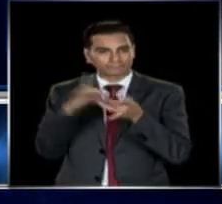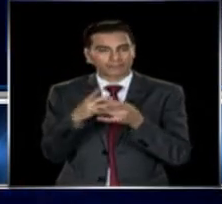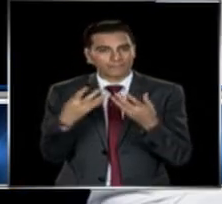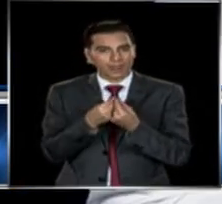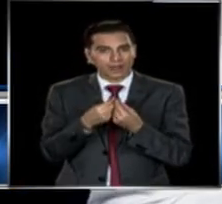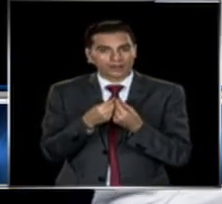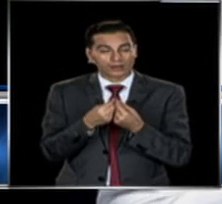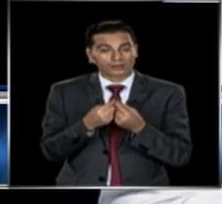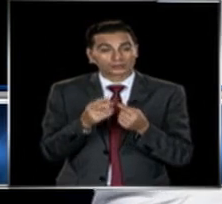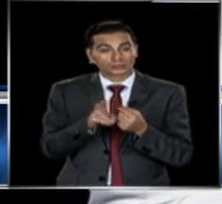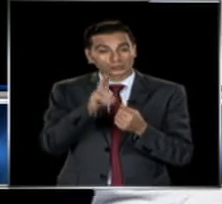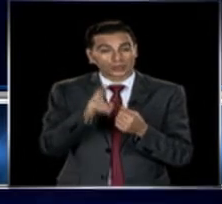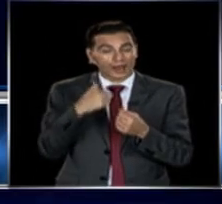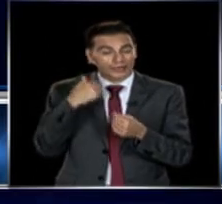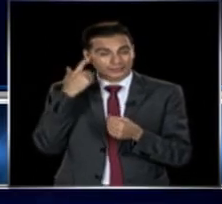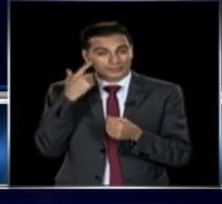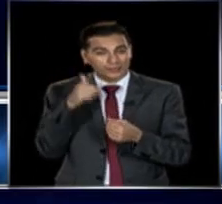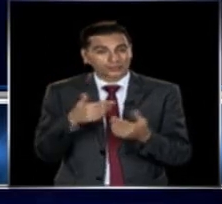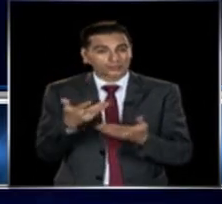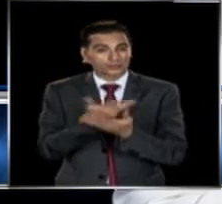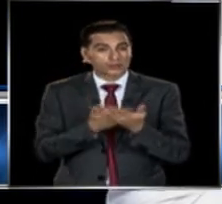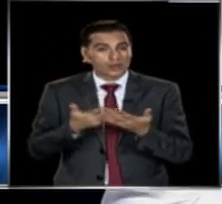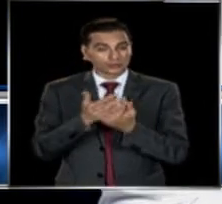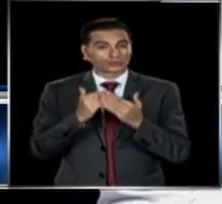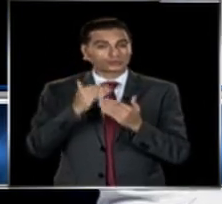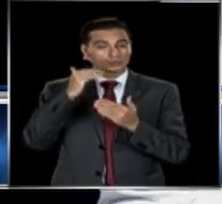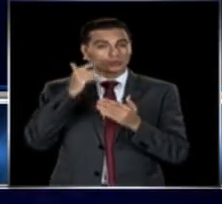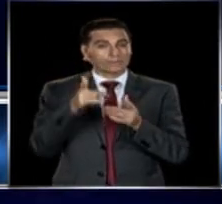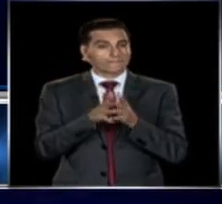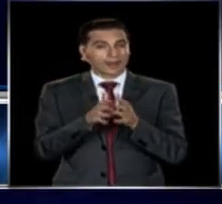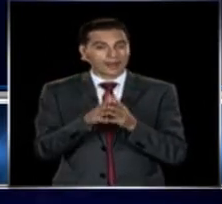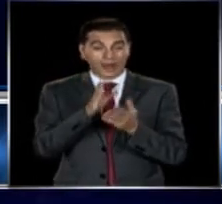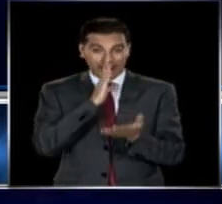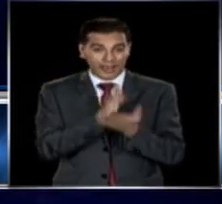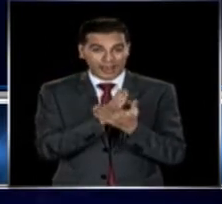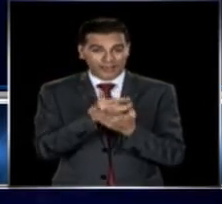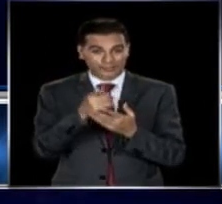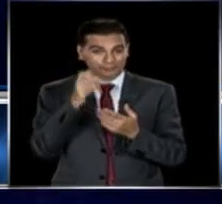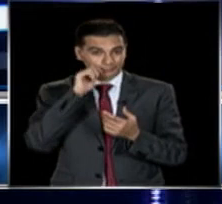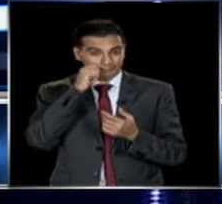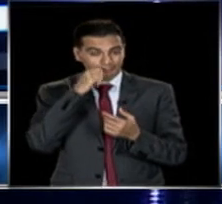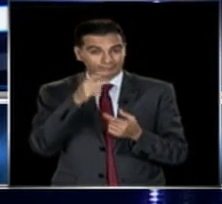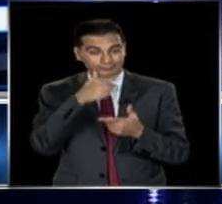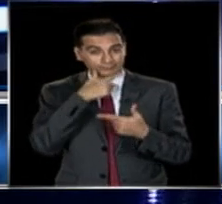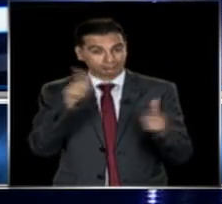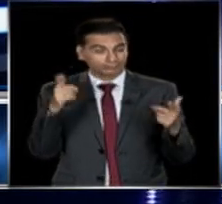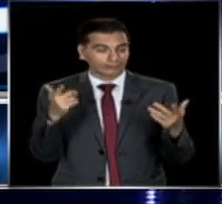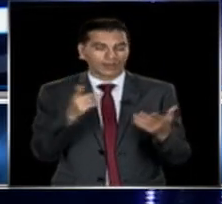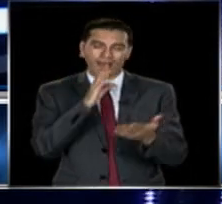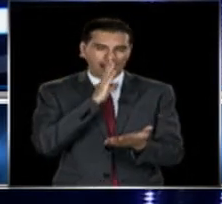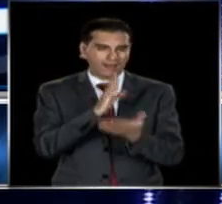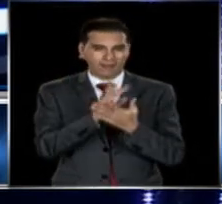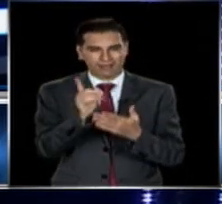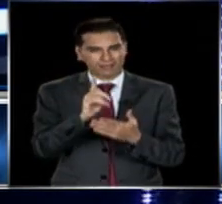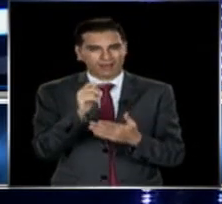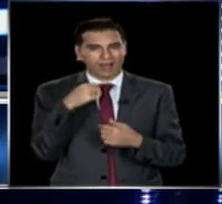عرفت الأسرار كلها يا أستاذ عصام، احنا بنحاول نذاكر يعني. لا لا، بص حضرتك، الملف ده عظيم، واحنا الملف ده ما حسيناش